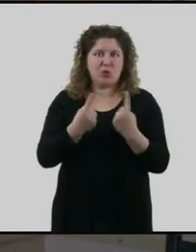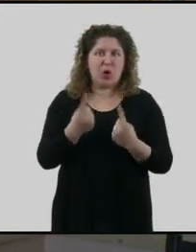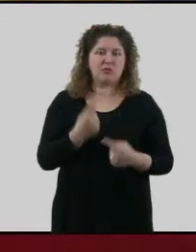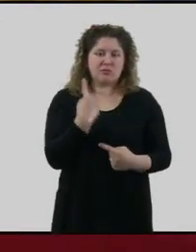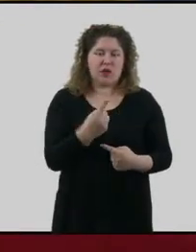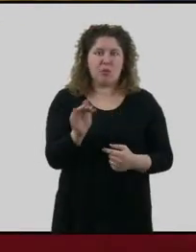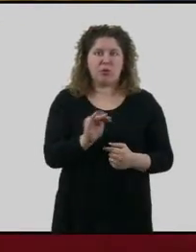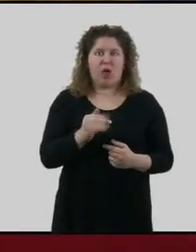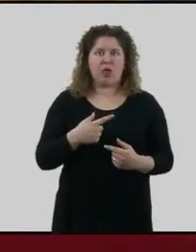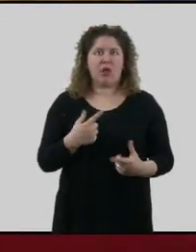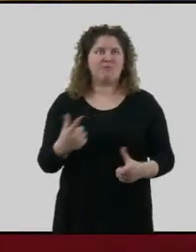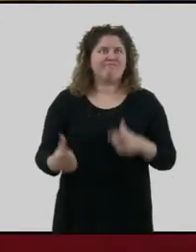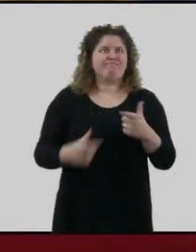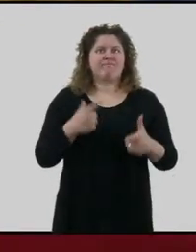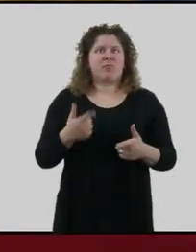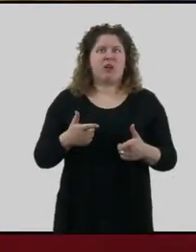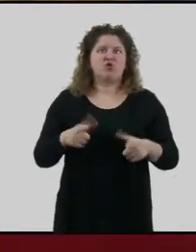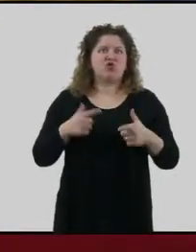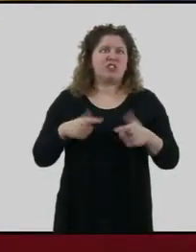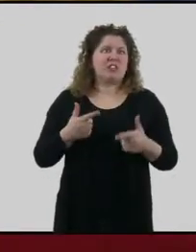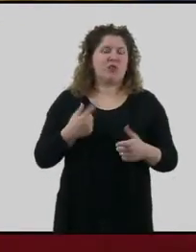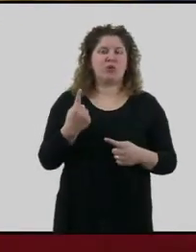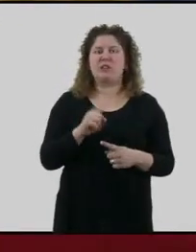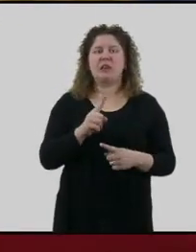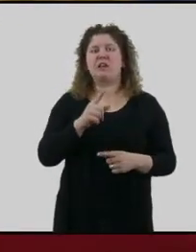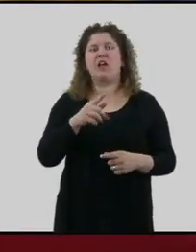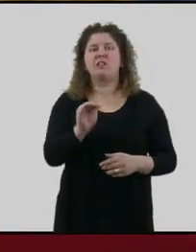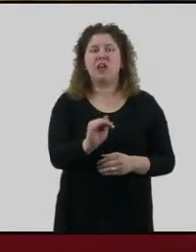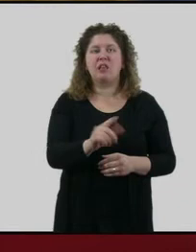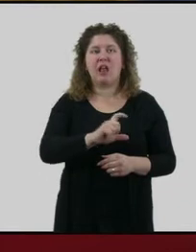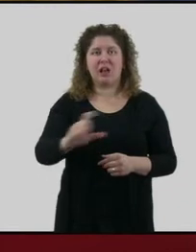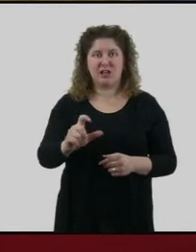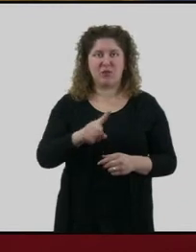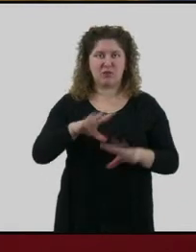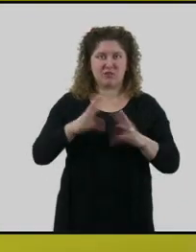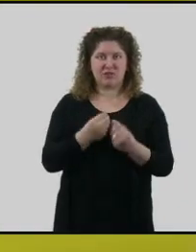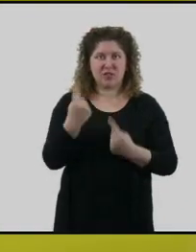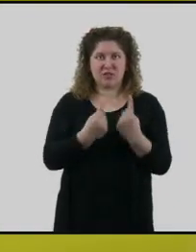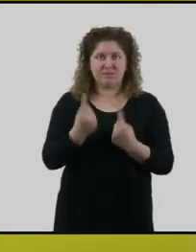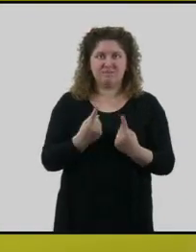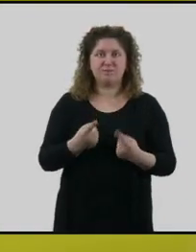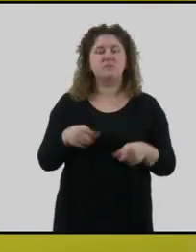proživljava samo dijete koje u biti za tako nešto što se dešava u obitelji nije krivo. Isto